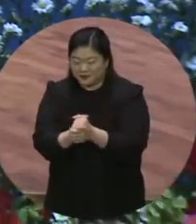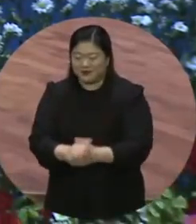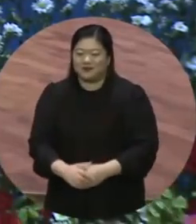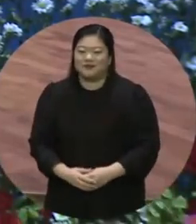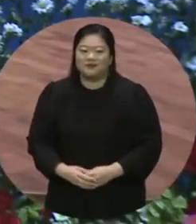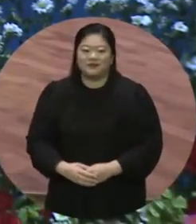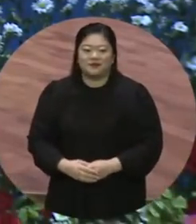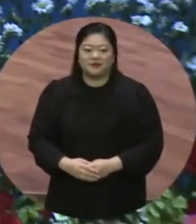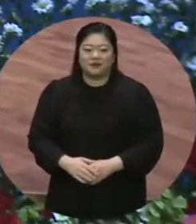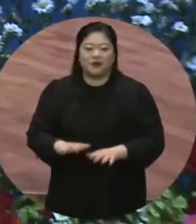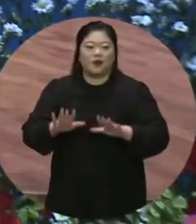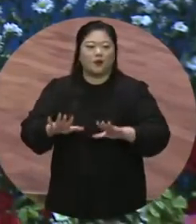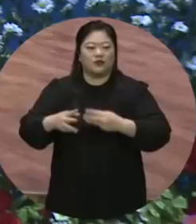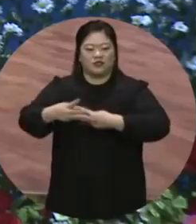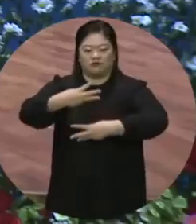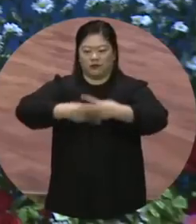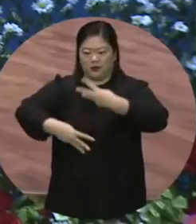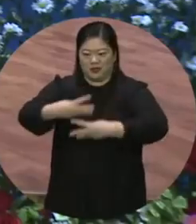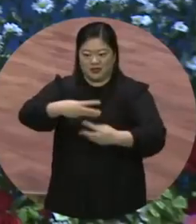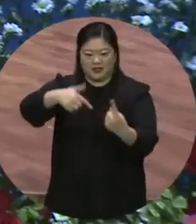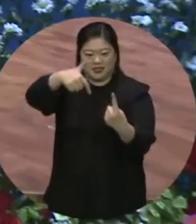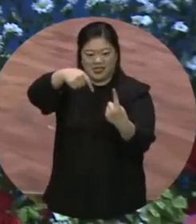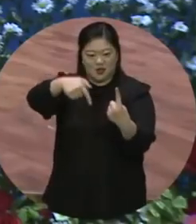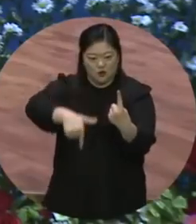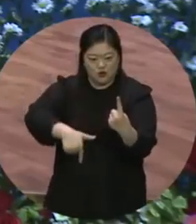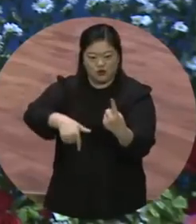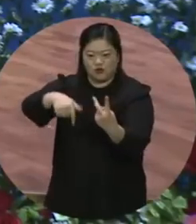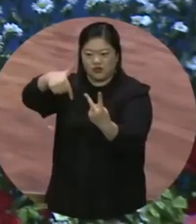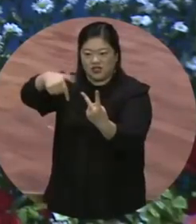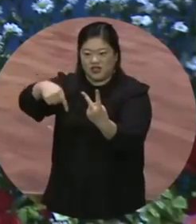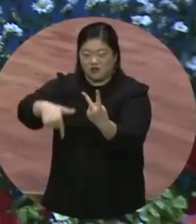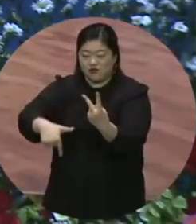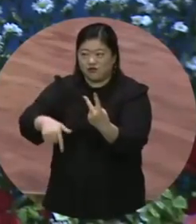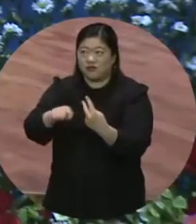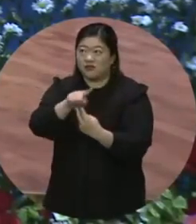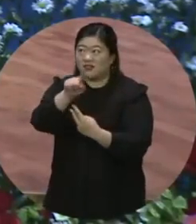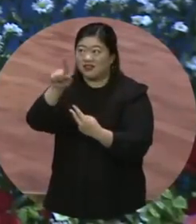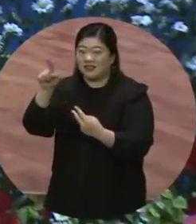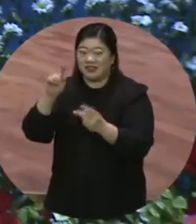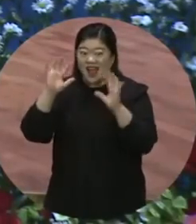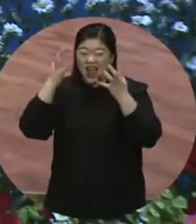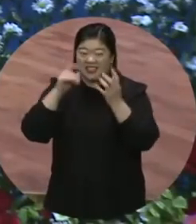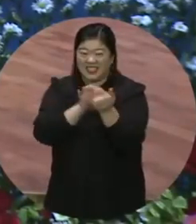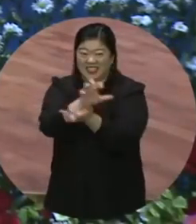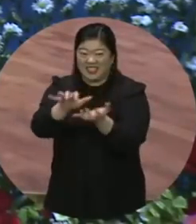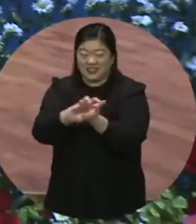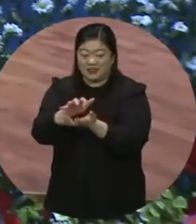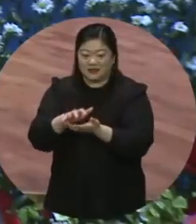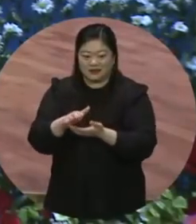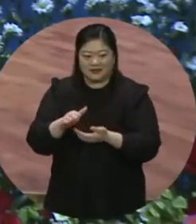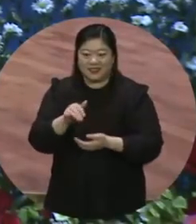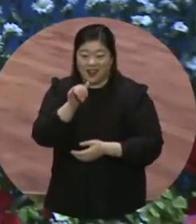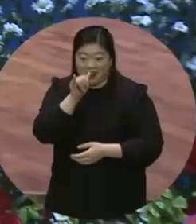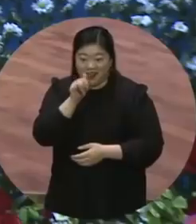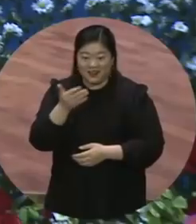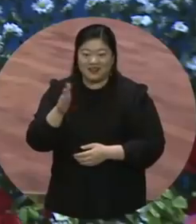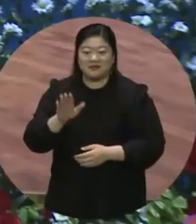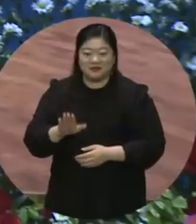오늘 우리 렘넌트 일국 이국 다 참여해서 조금 시끄럽습니다만은